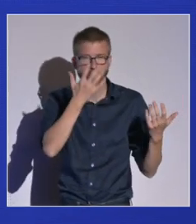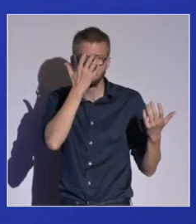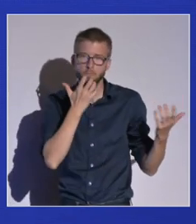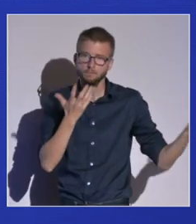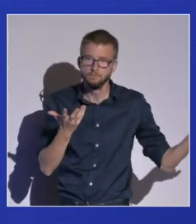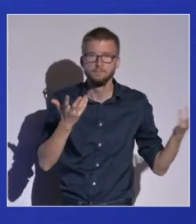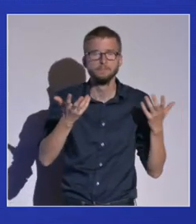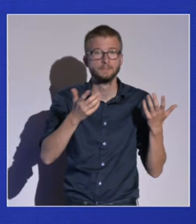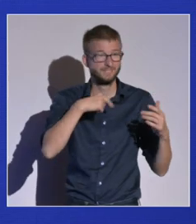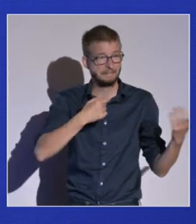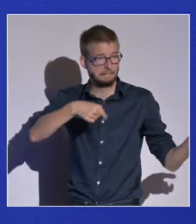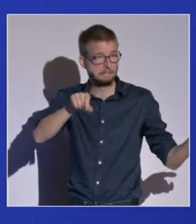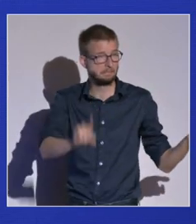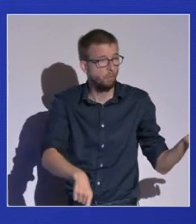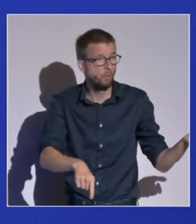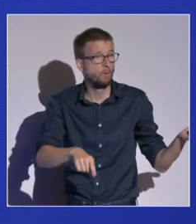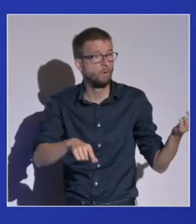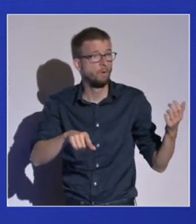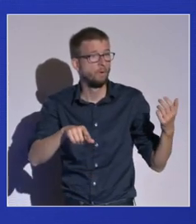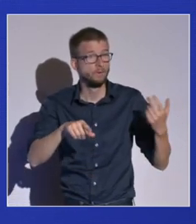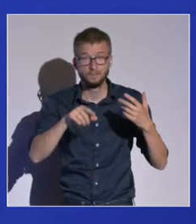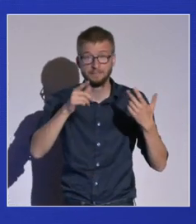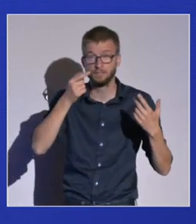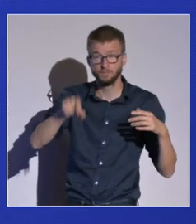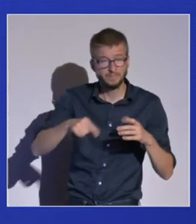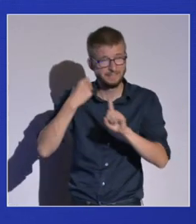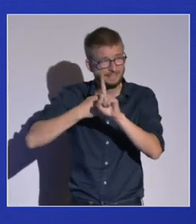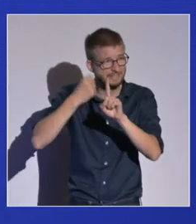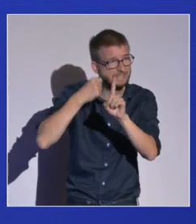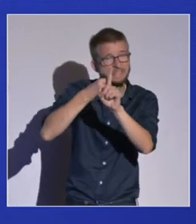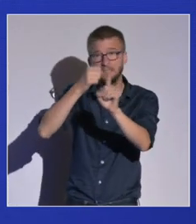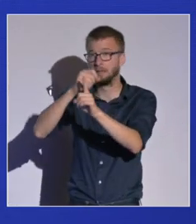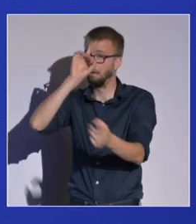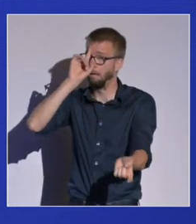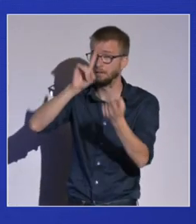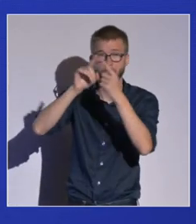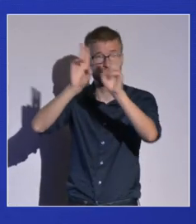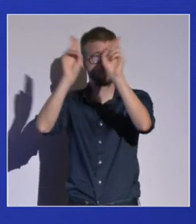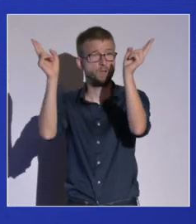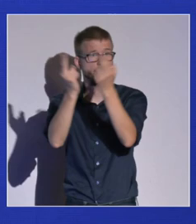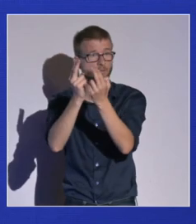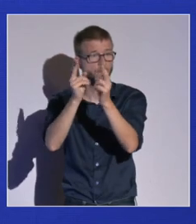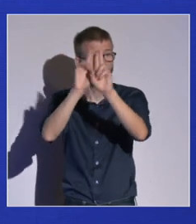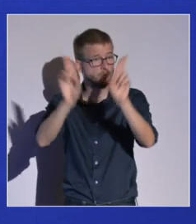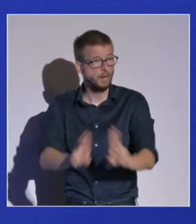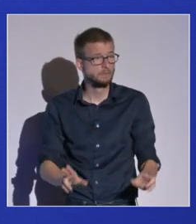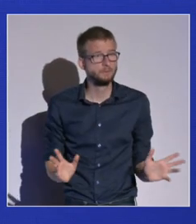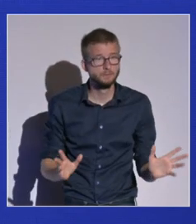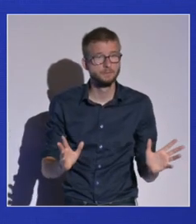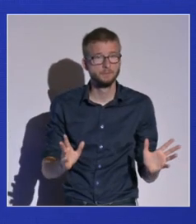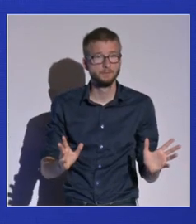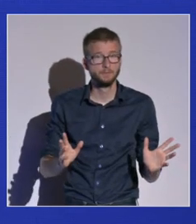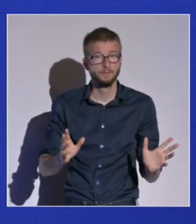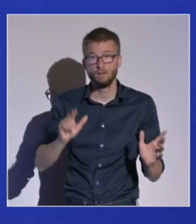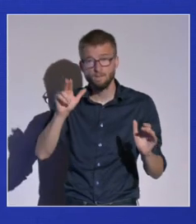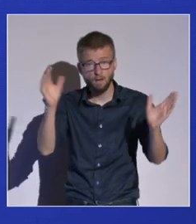nous avons une exigence absolue de mener ce combat à l'échelon international, parce que ça va